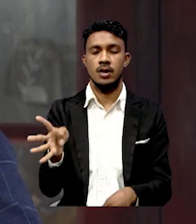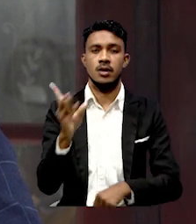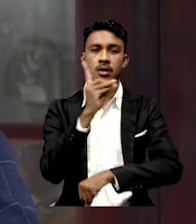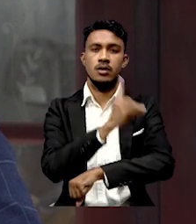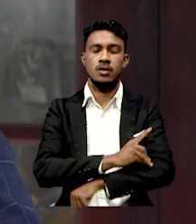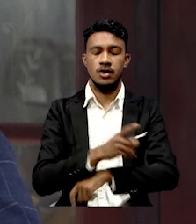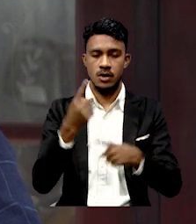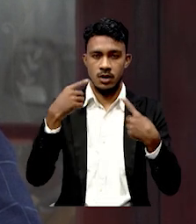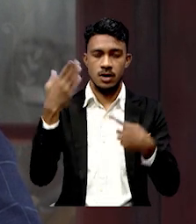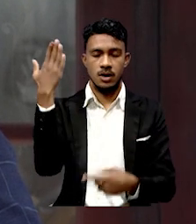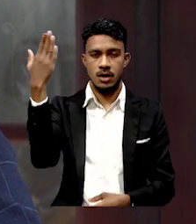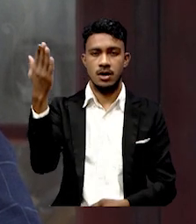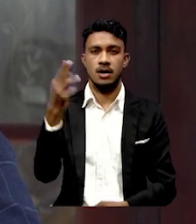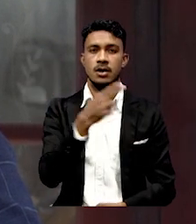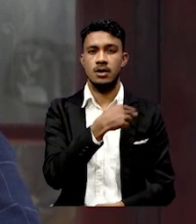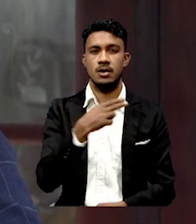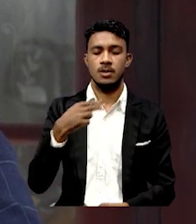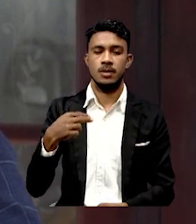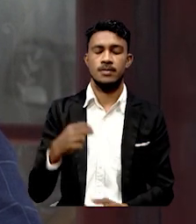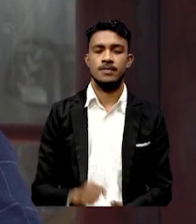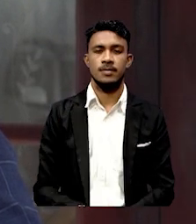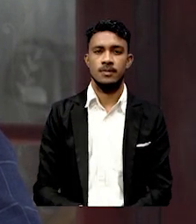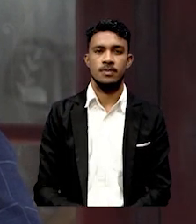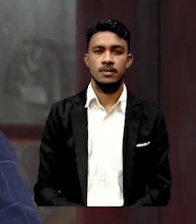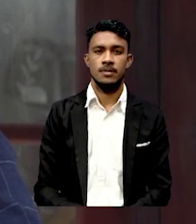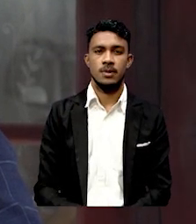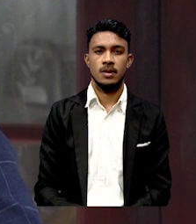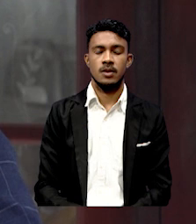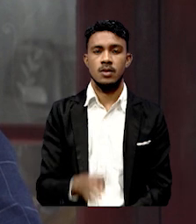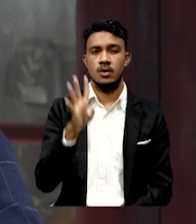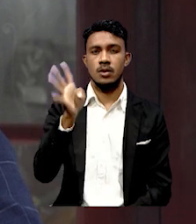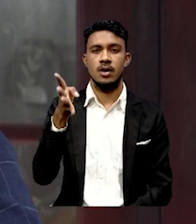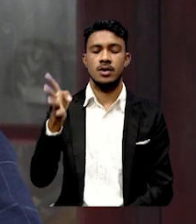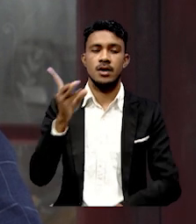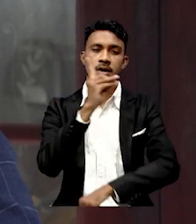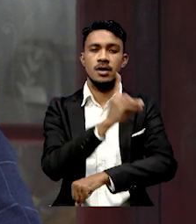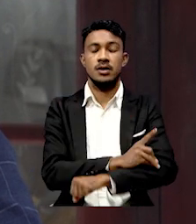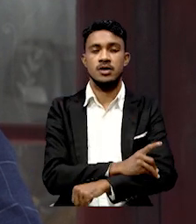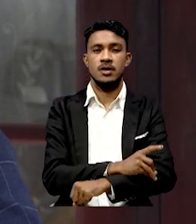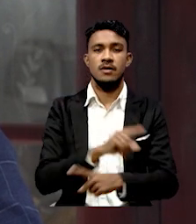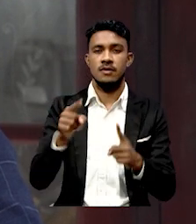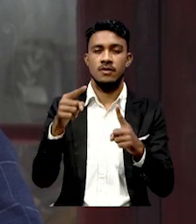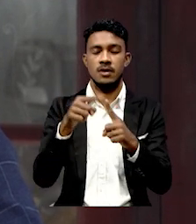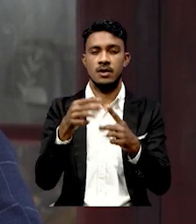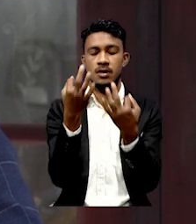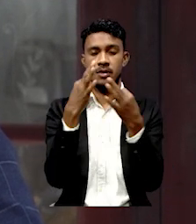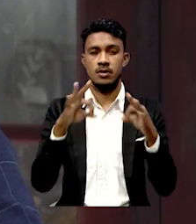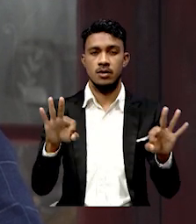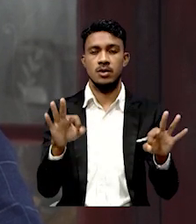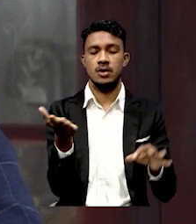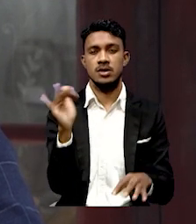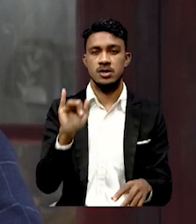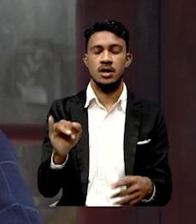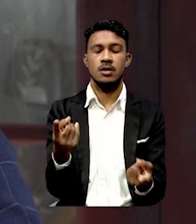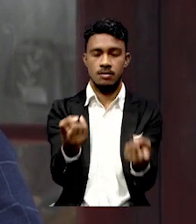Iya, ya fatin sirane be ka durante ne hadi apa. 40 dias kalau remata na ya sira fila